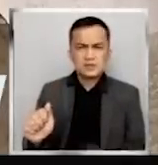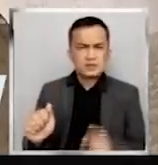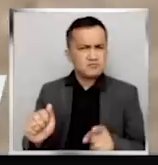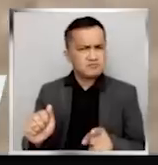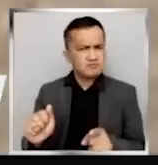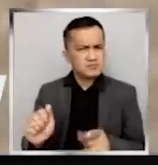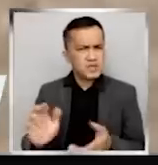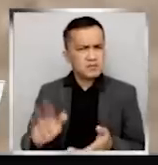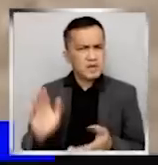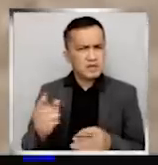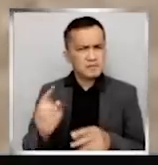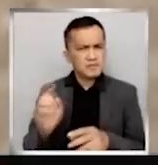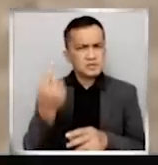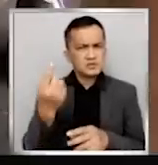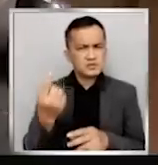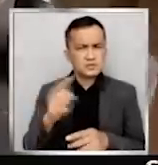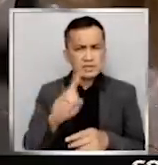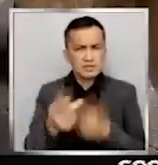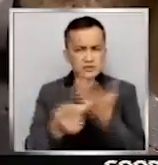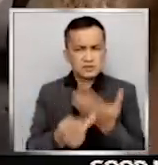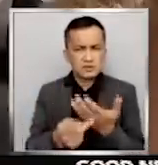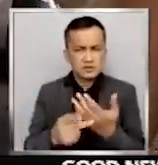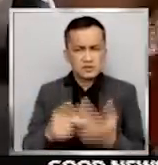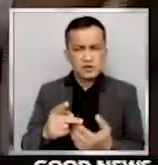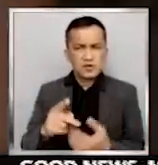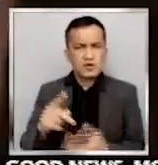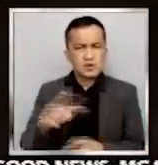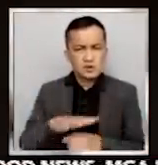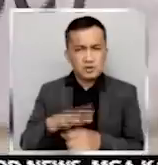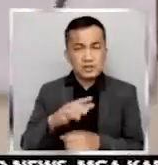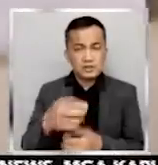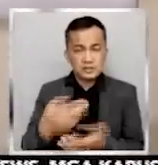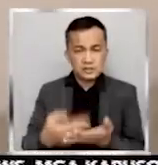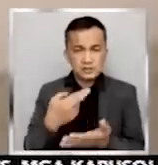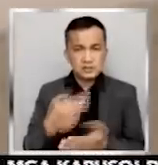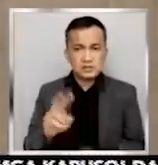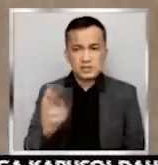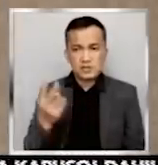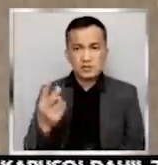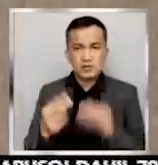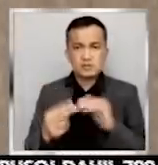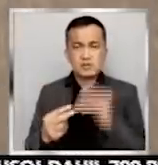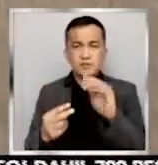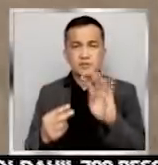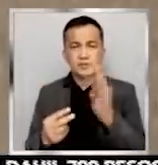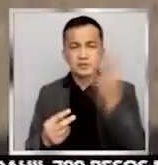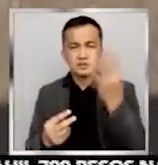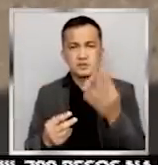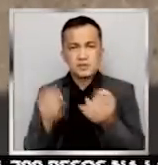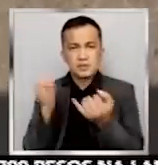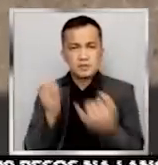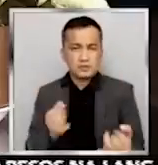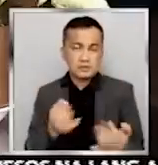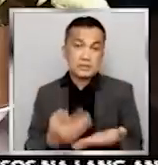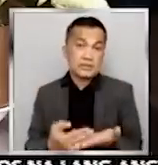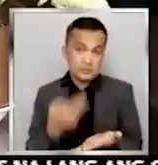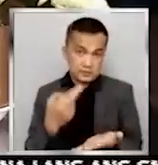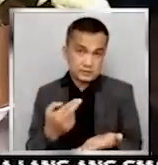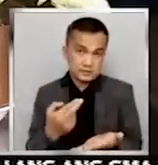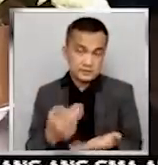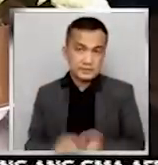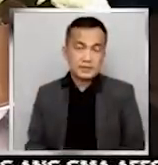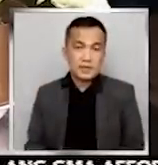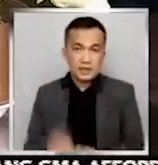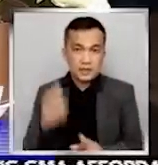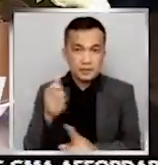ng piso ang kada kilo ng local rice. 2 hanggang 4 na piso naman sa imported na bigas. Apektado tuloy pati